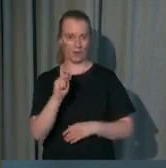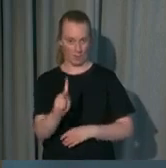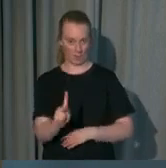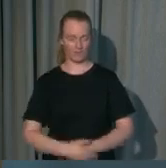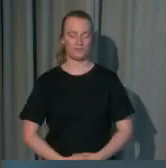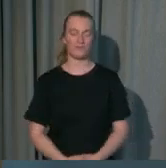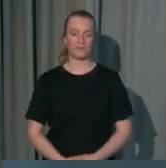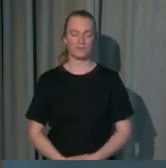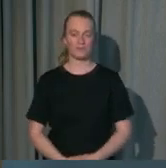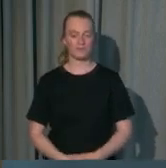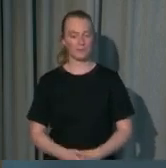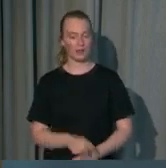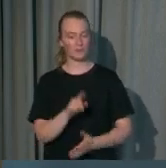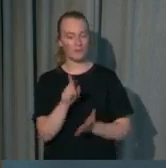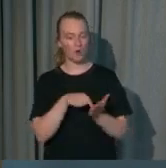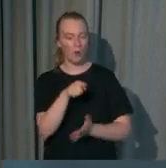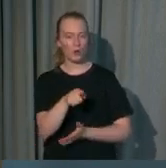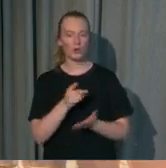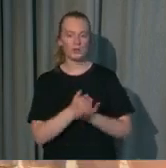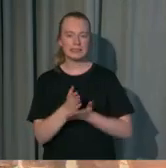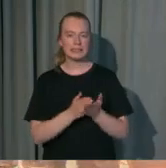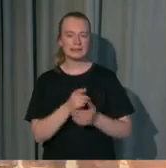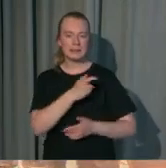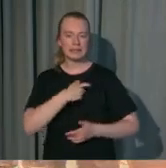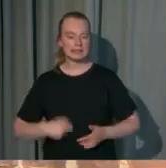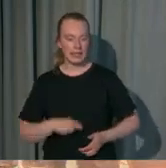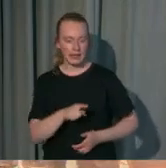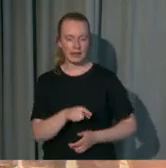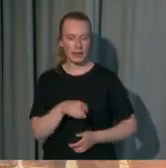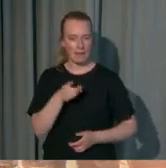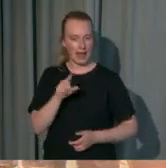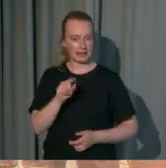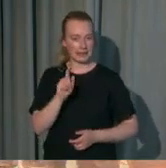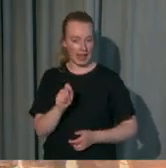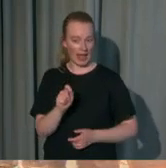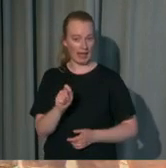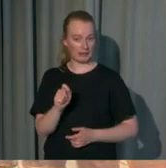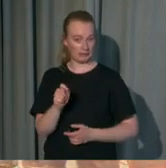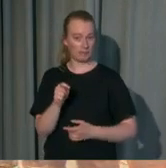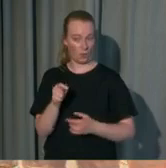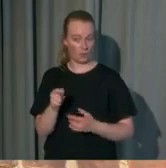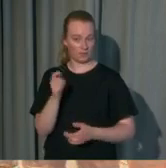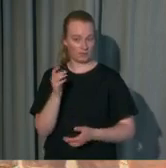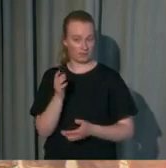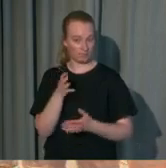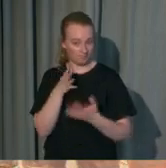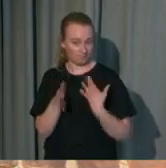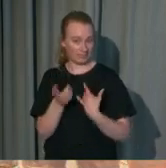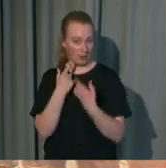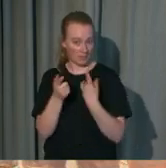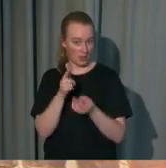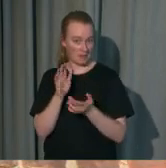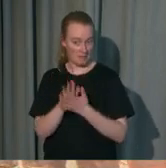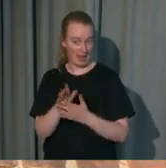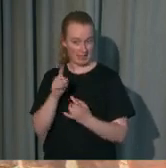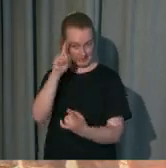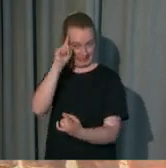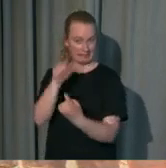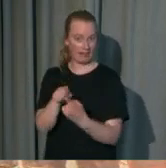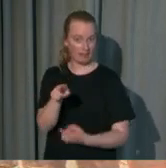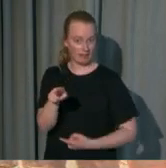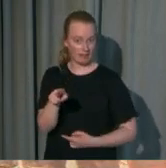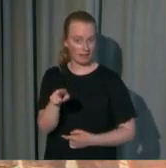Først justisminister Mehl. Vi vet at PST har hatt samtaler med den sikta i mai. Likevel så blir